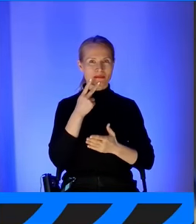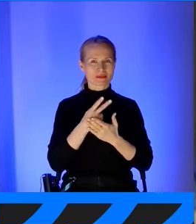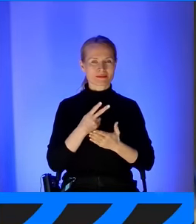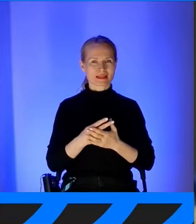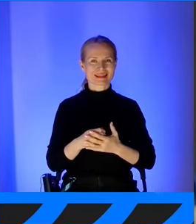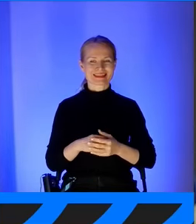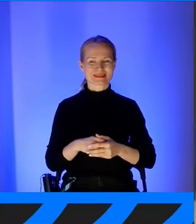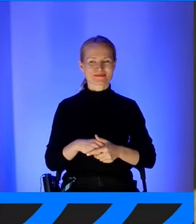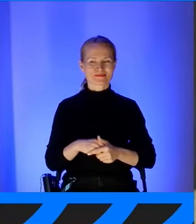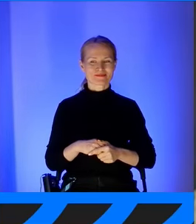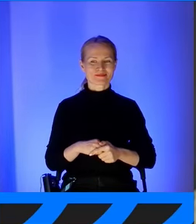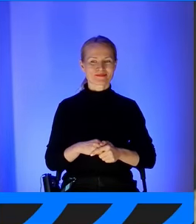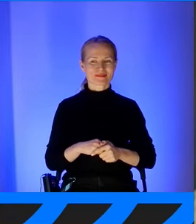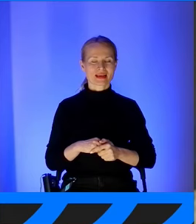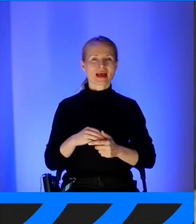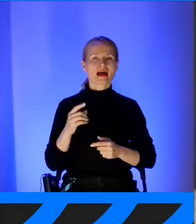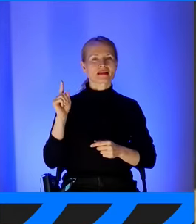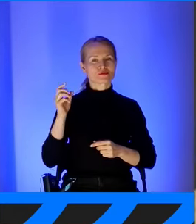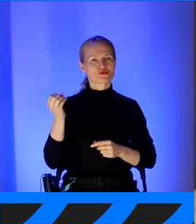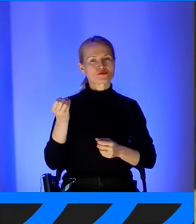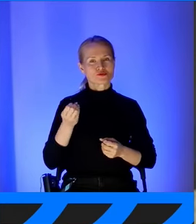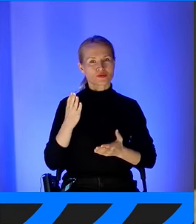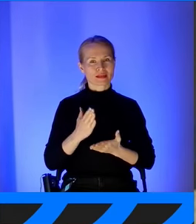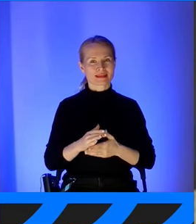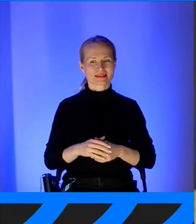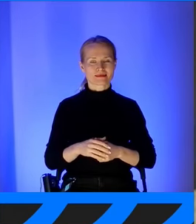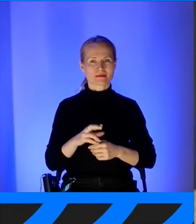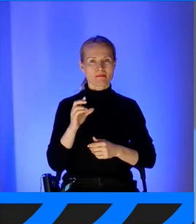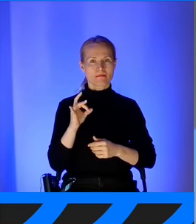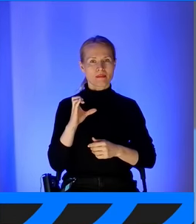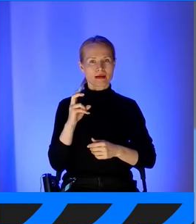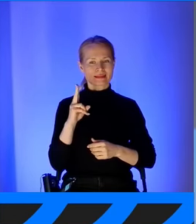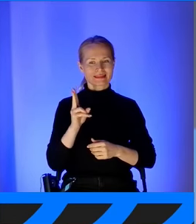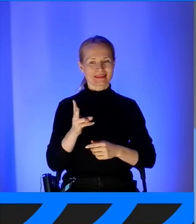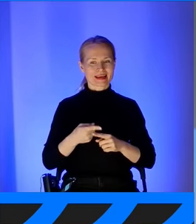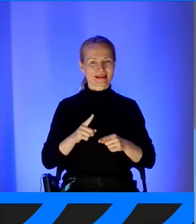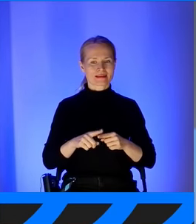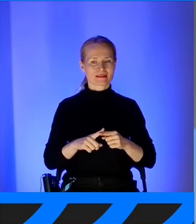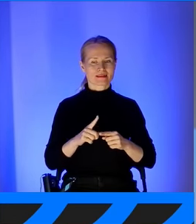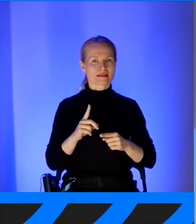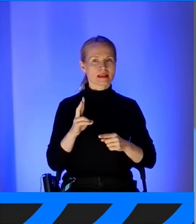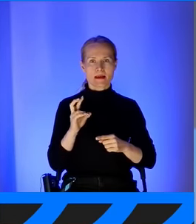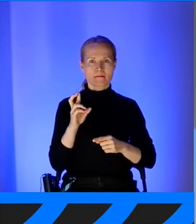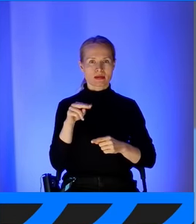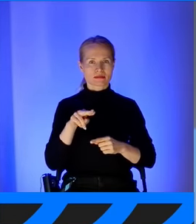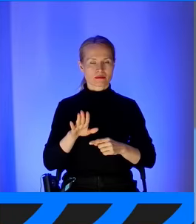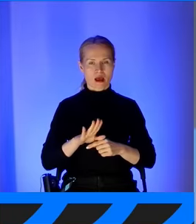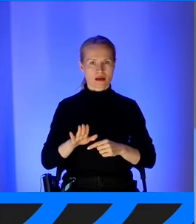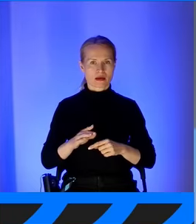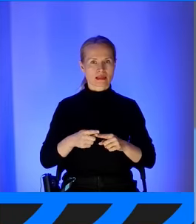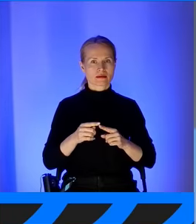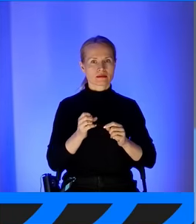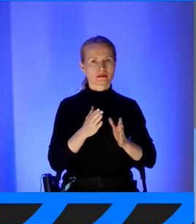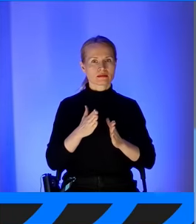только или там что-то ещё есть Барсик Это не это не база данных это